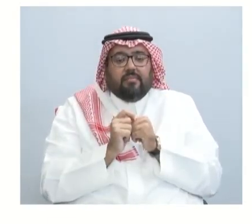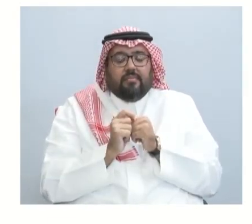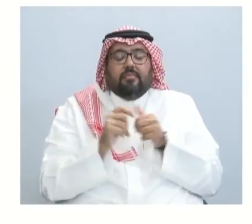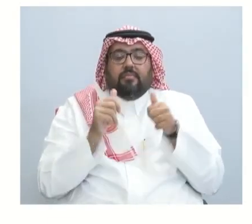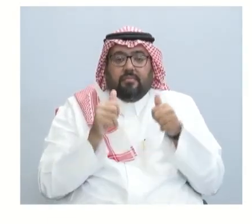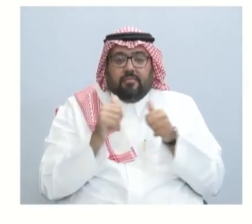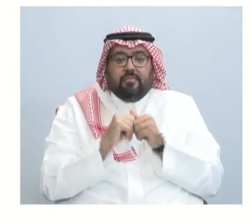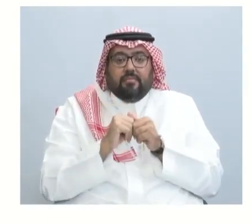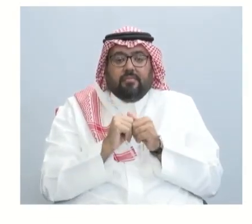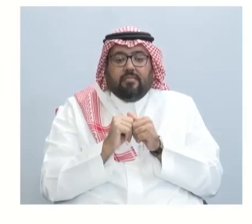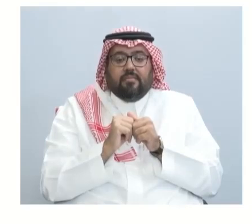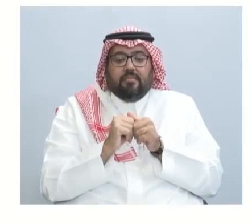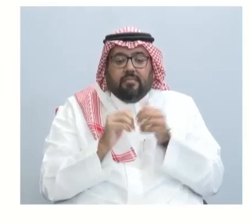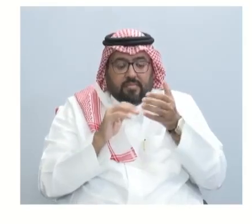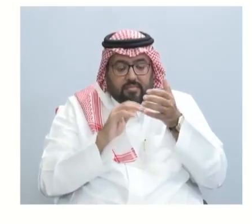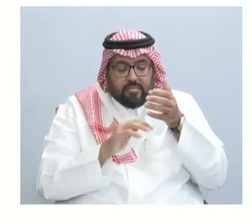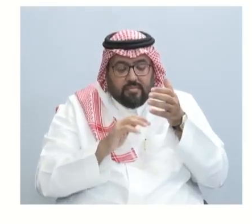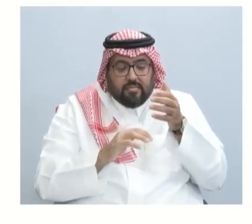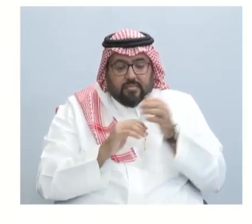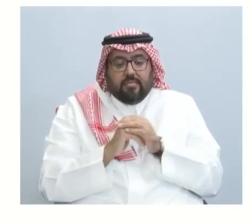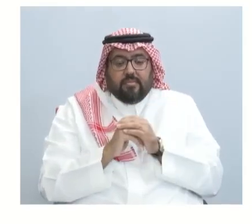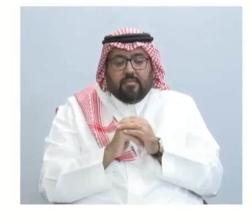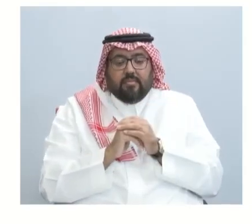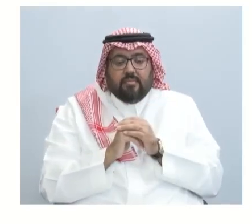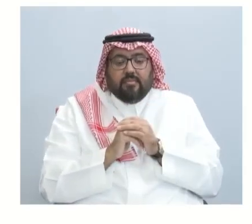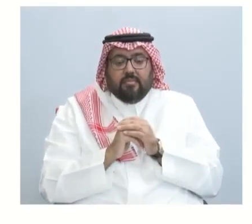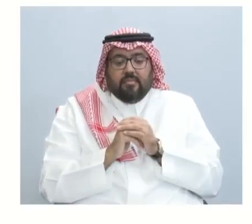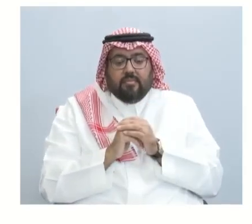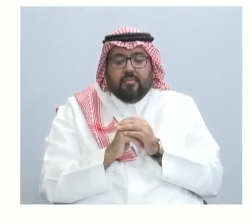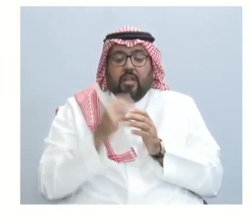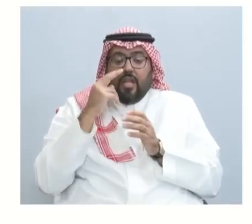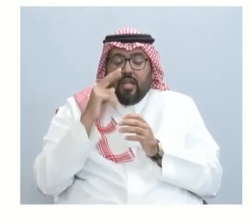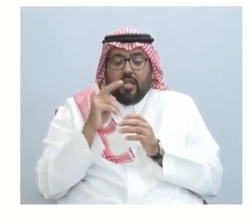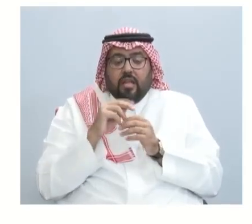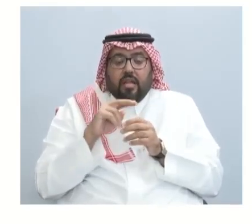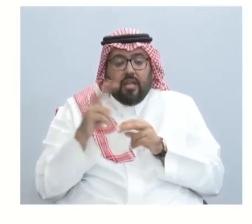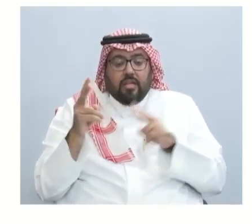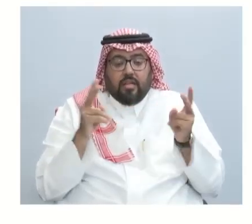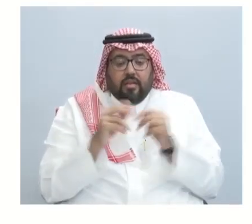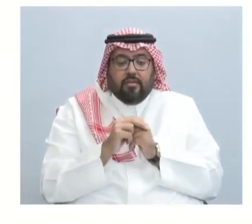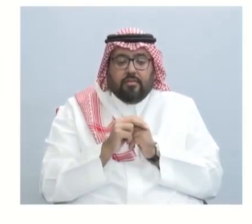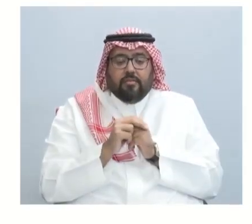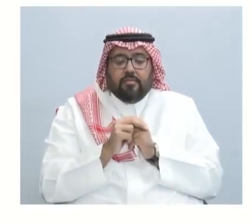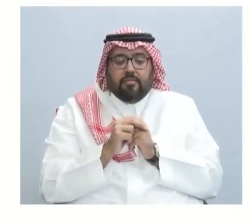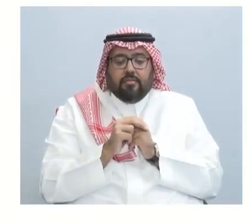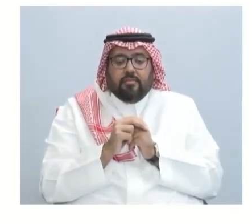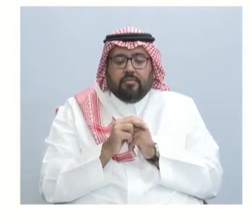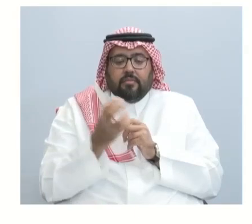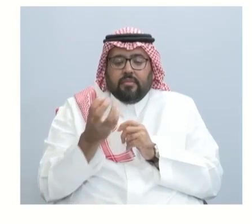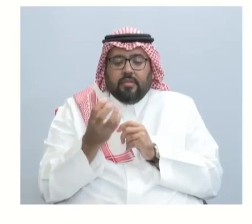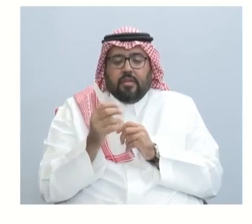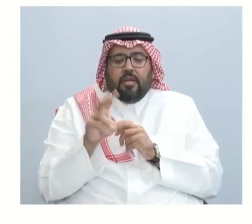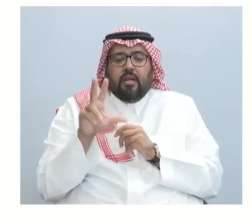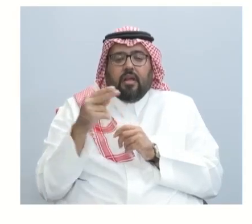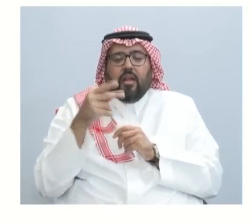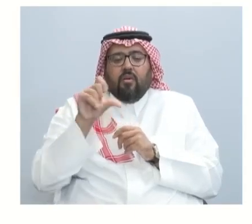احسنتم هي تترسب الى قاع الاناء نظرا لاختلاف كثافه هذه العوالق